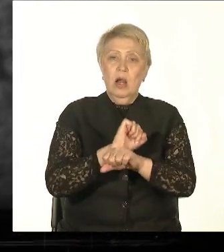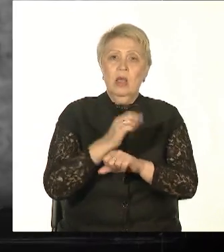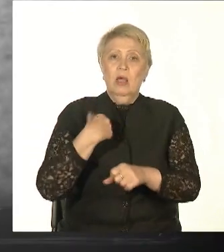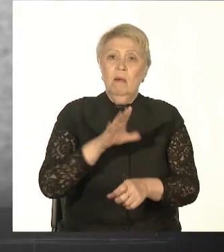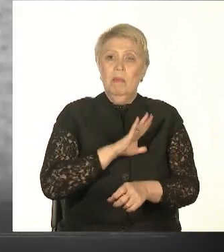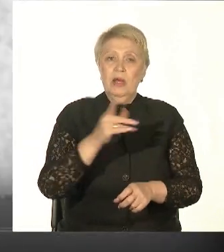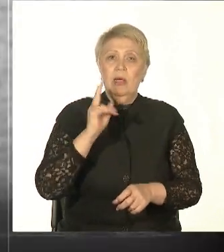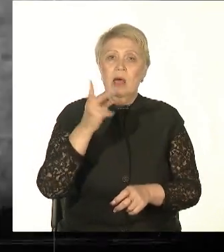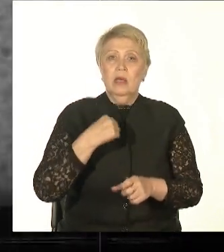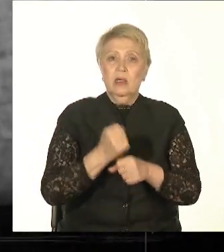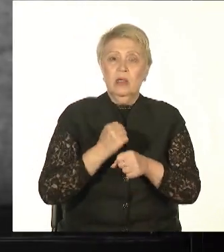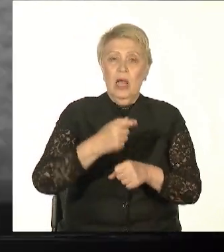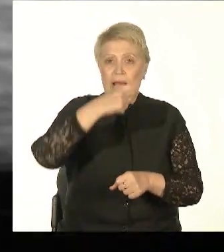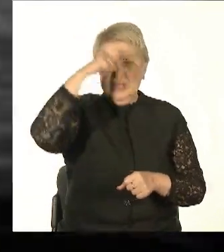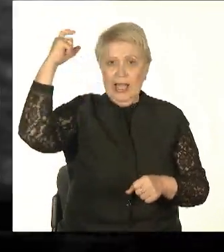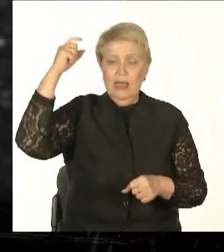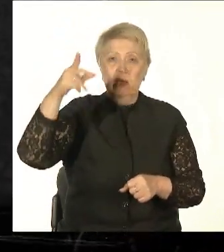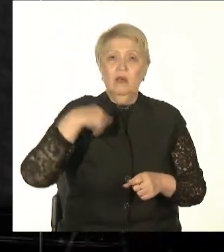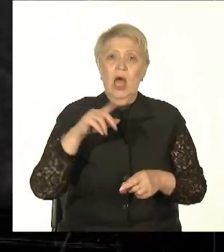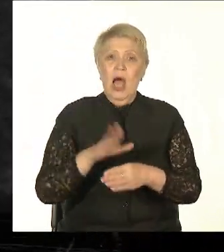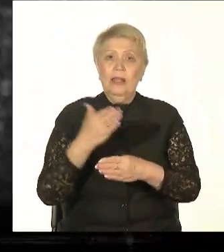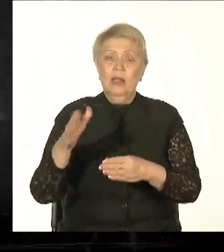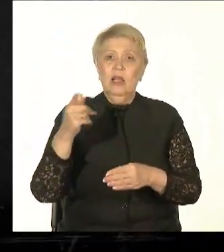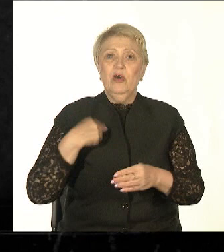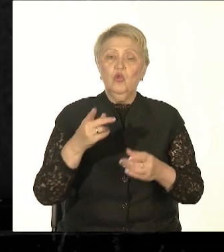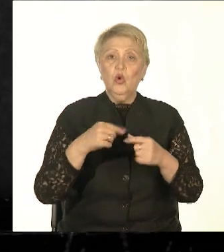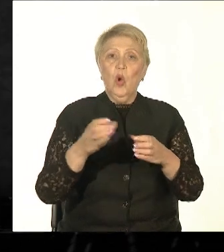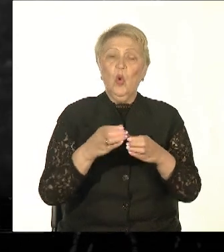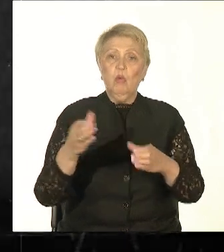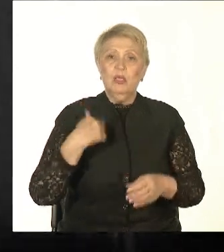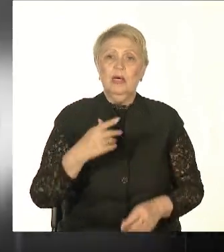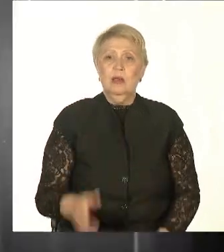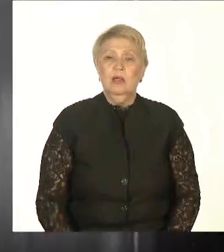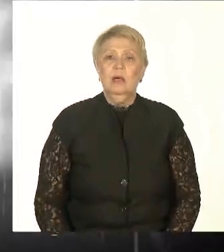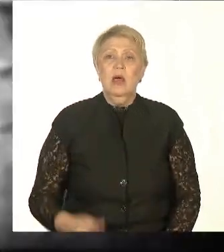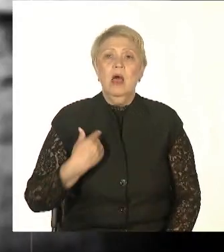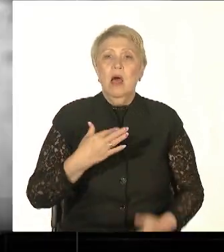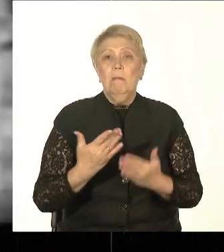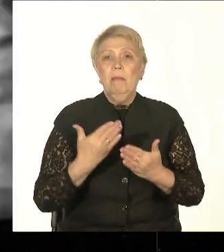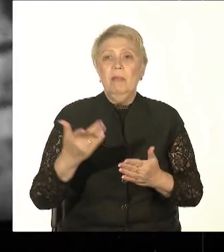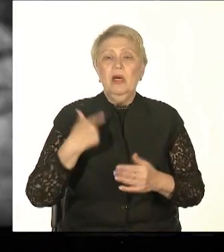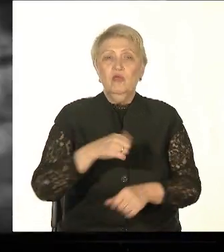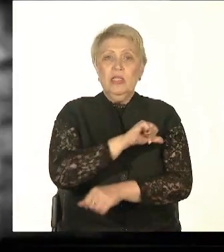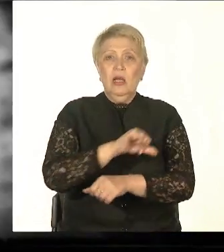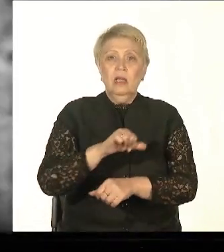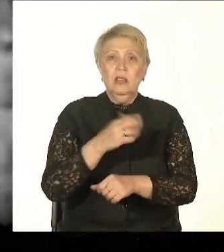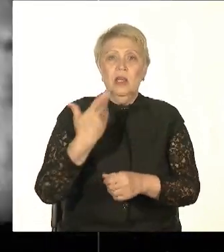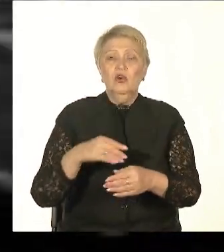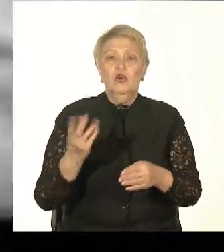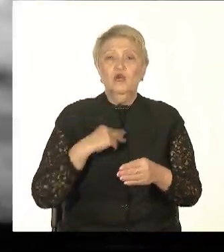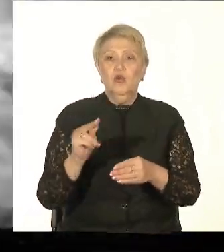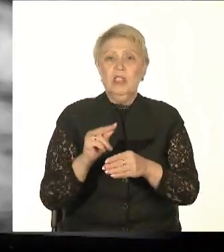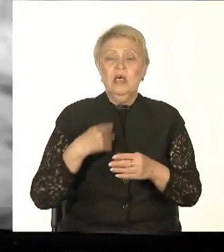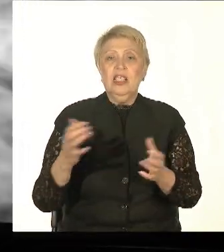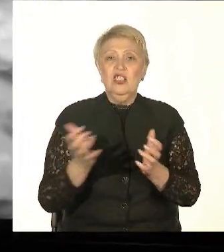казаки Заамурского округа отдельного корпуса пограничной стражи Российской империи. Помимо границ, они защищали только что построенную